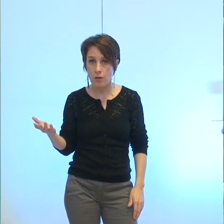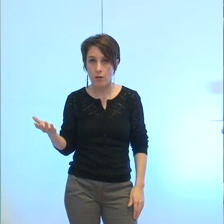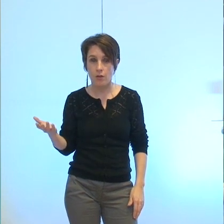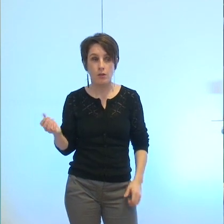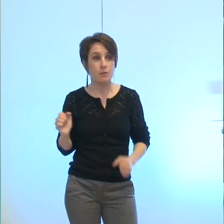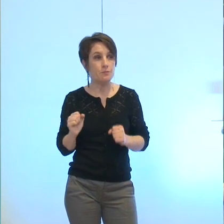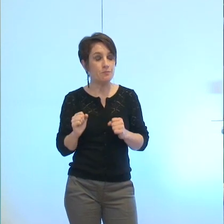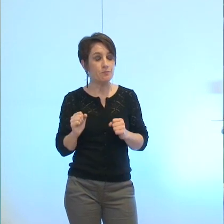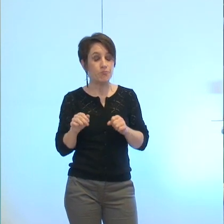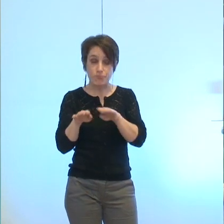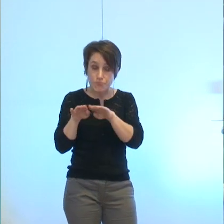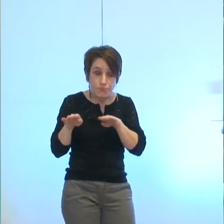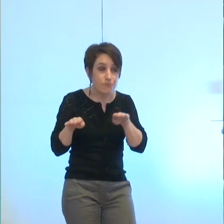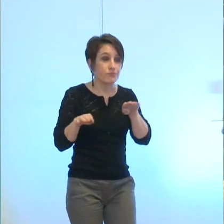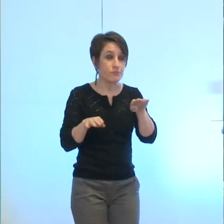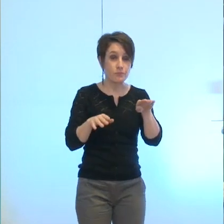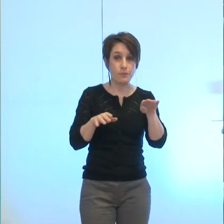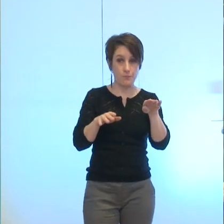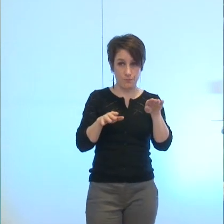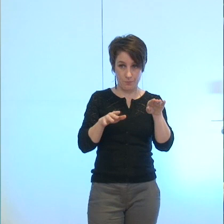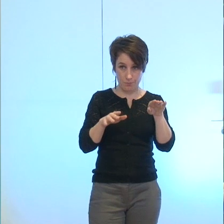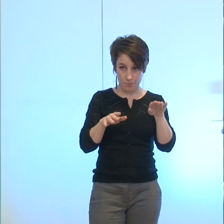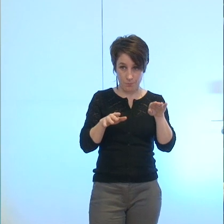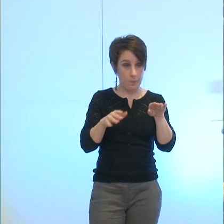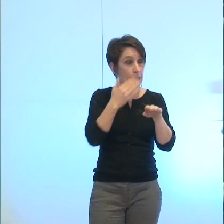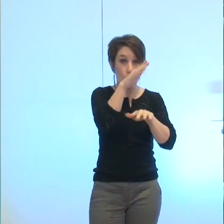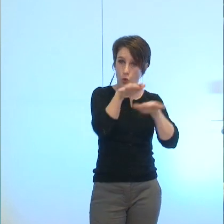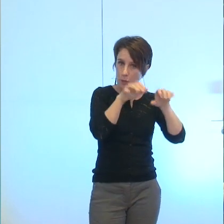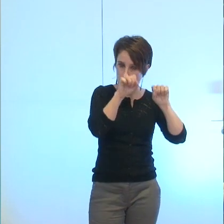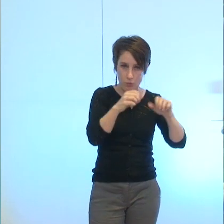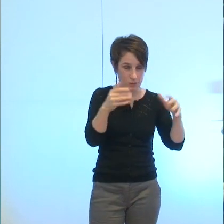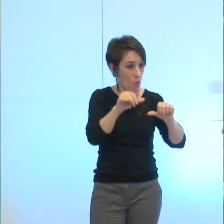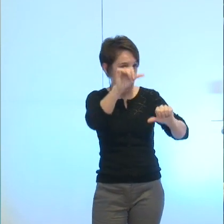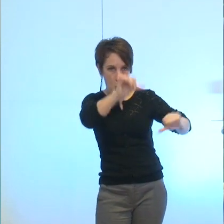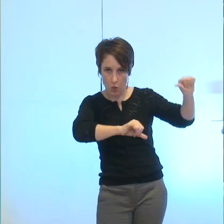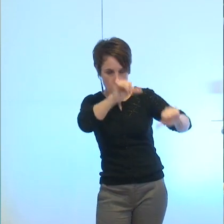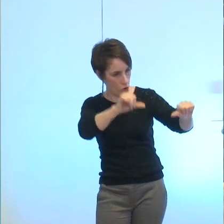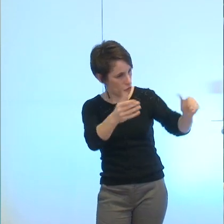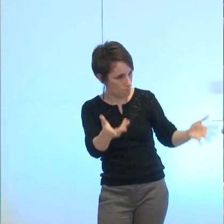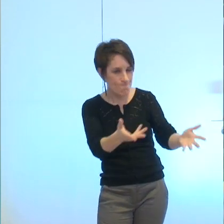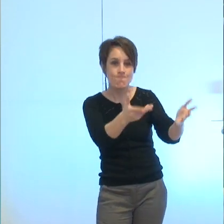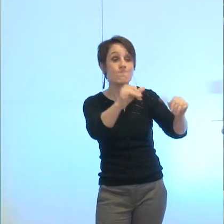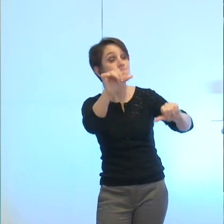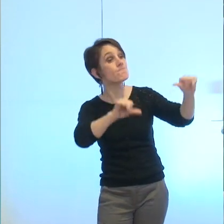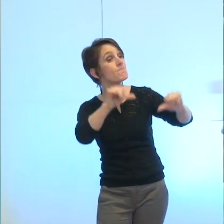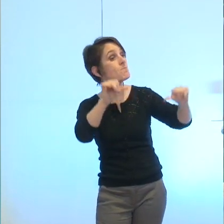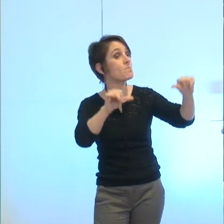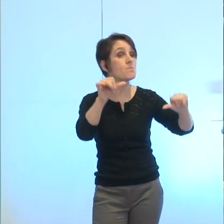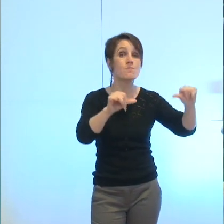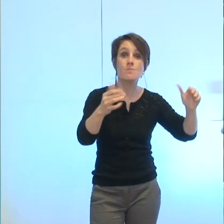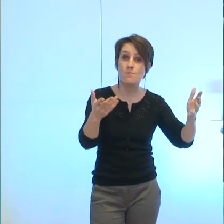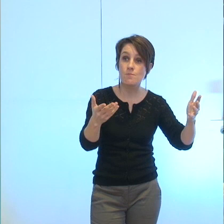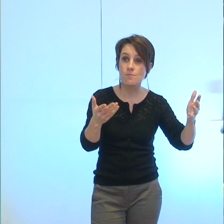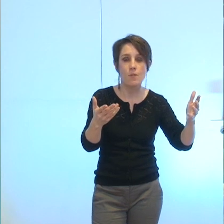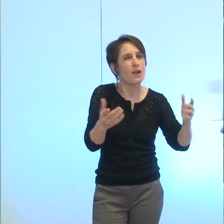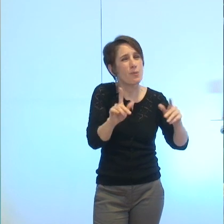a une procédure de mise en concurrence et la mise en concurrence évidemment